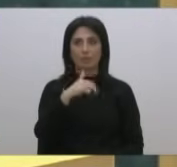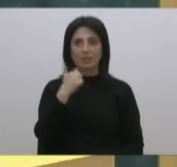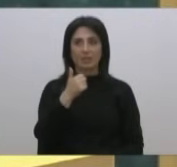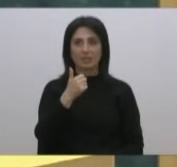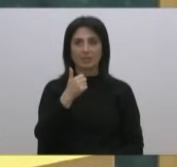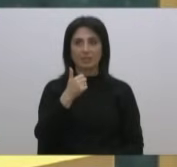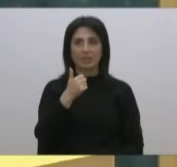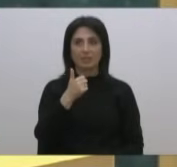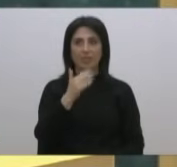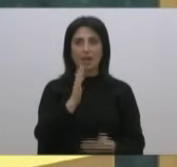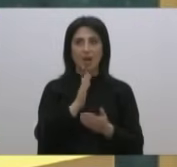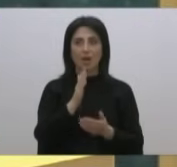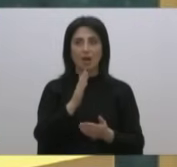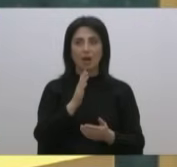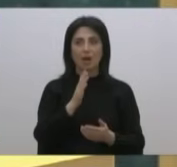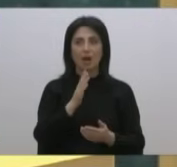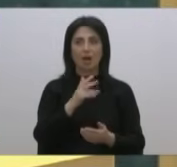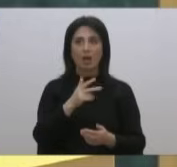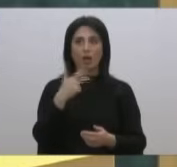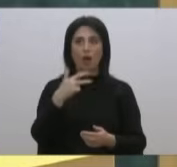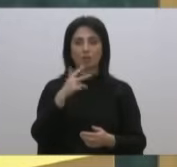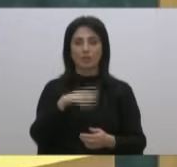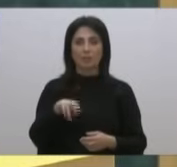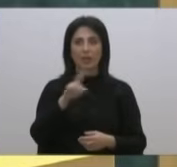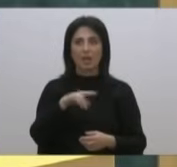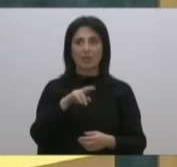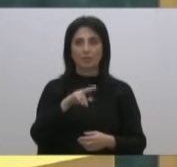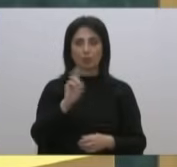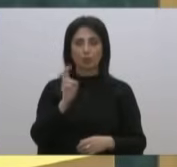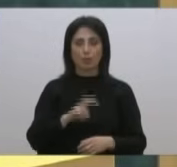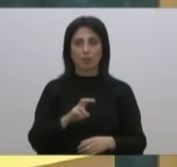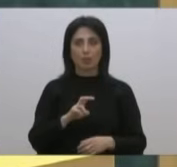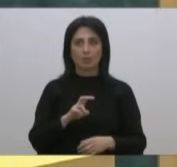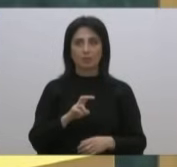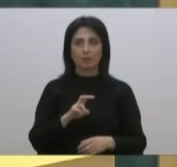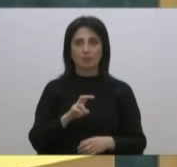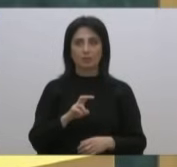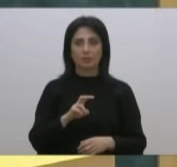2023 წელს აქვს ჰქონდა 30 მილიარდი დოლარის